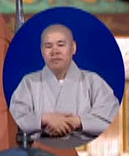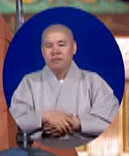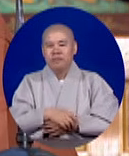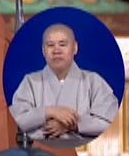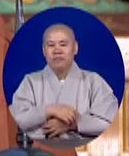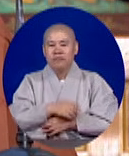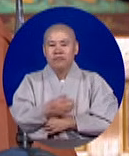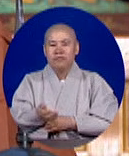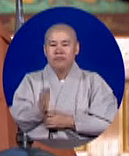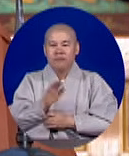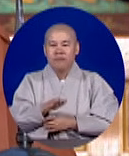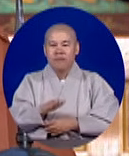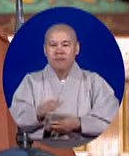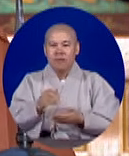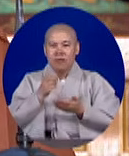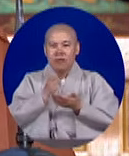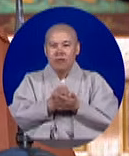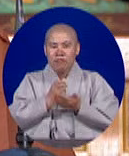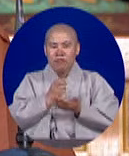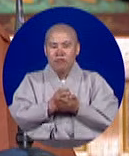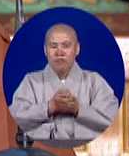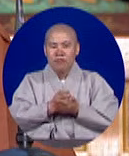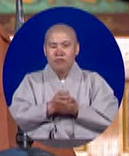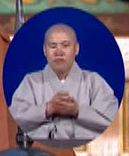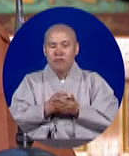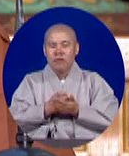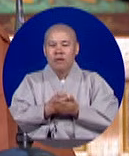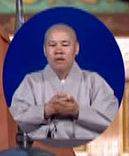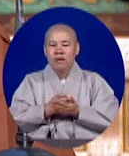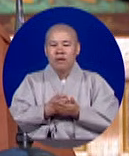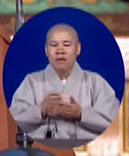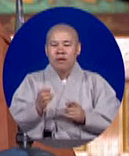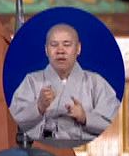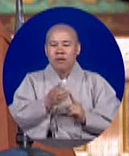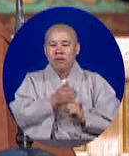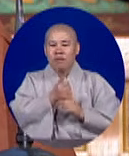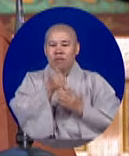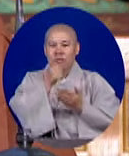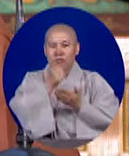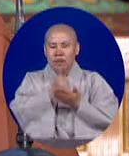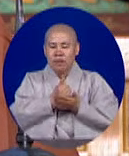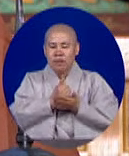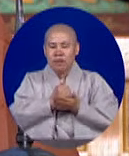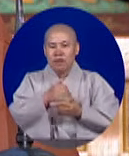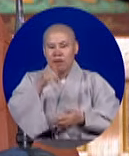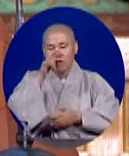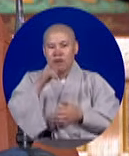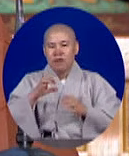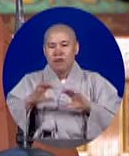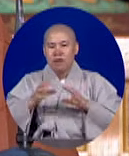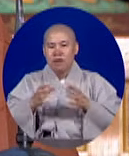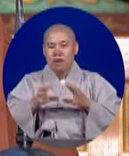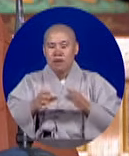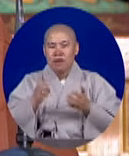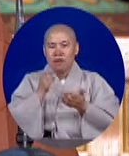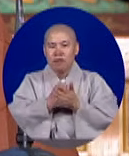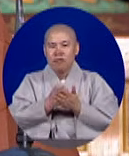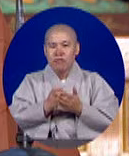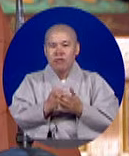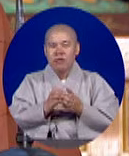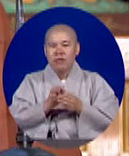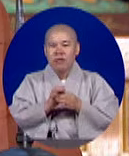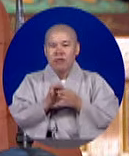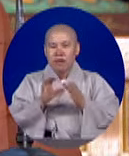그런데 세법은 가멸이요. 열애에게 있는 세간법은 없어져요.